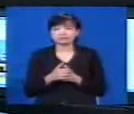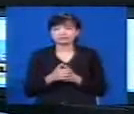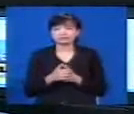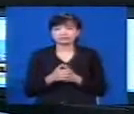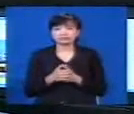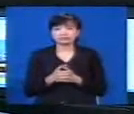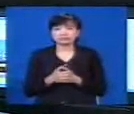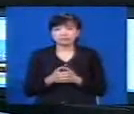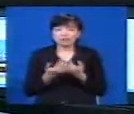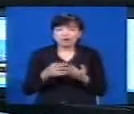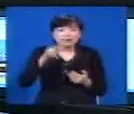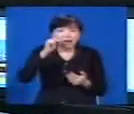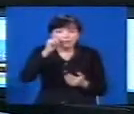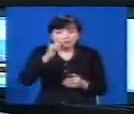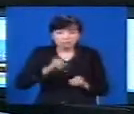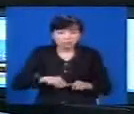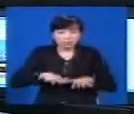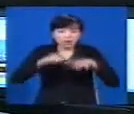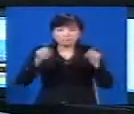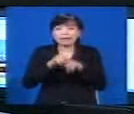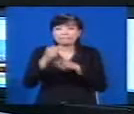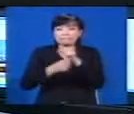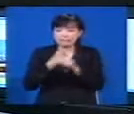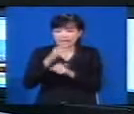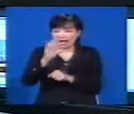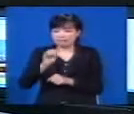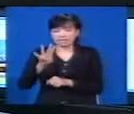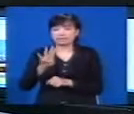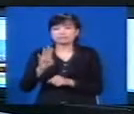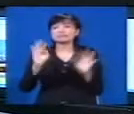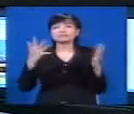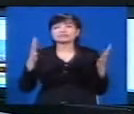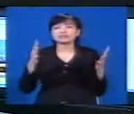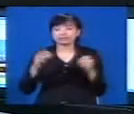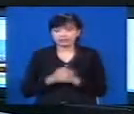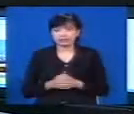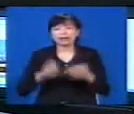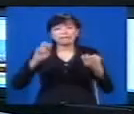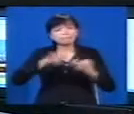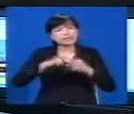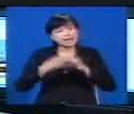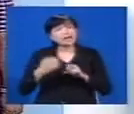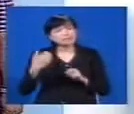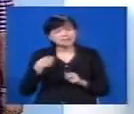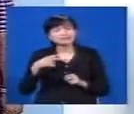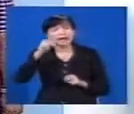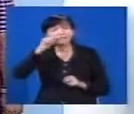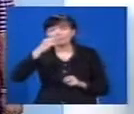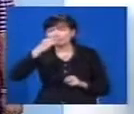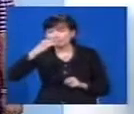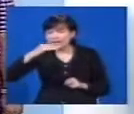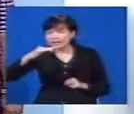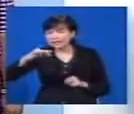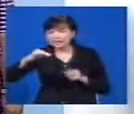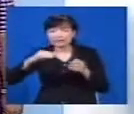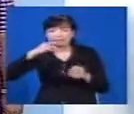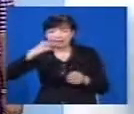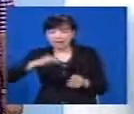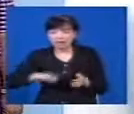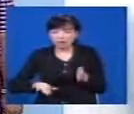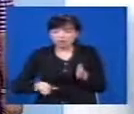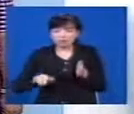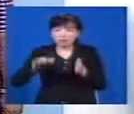ที่น้ำเทอะน้ำท่วมน้ำล้นเหมือนปี54ก็จะไม่เกิดขึ้น แต่ว่าจะมีปัญหาเรื่องของน้ำทะเลหนุนอะไรก็เป็นปกติ เป็นภาวะปกติ ที่จ